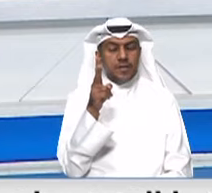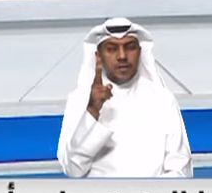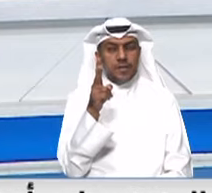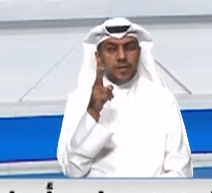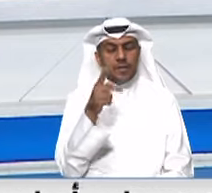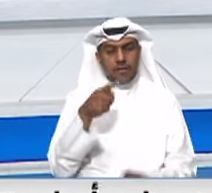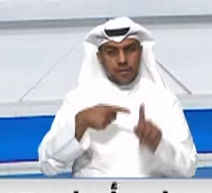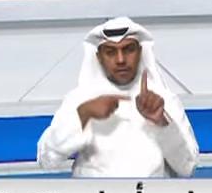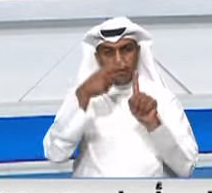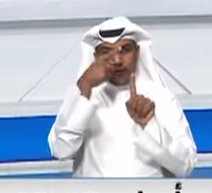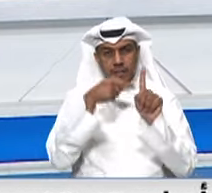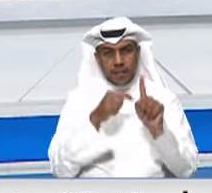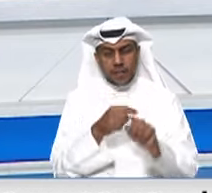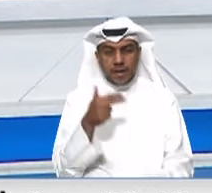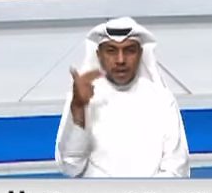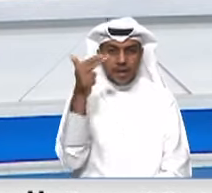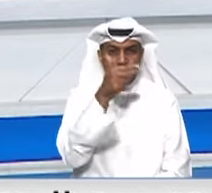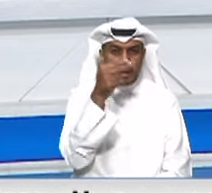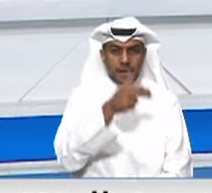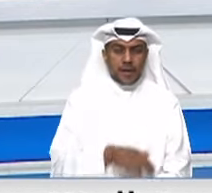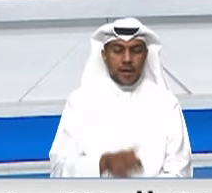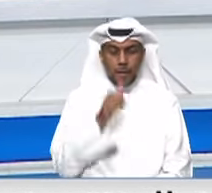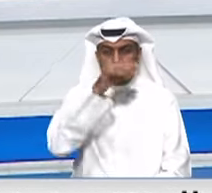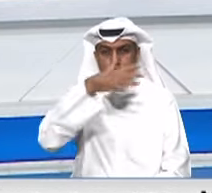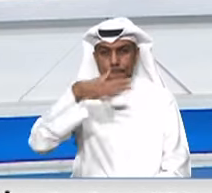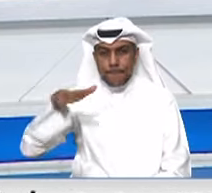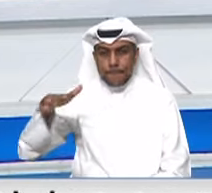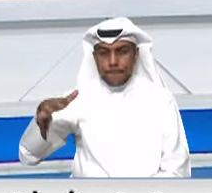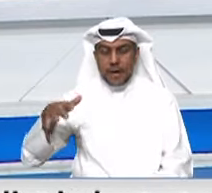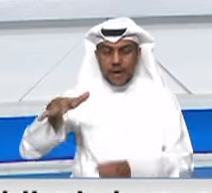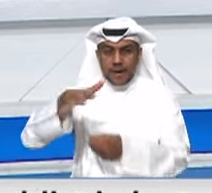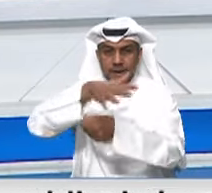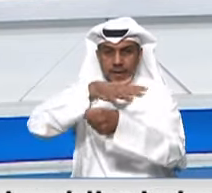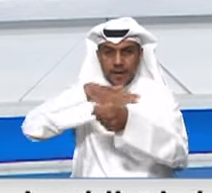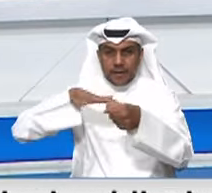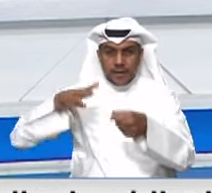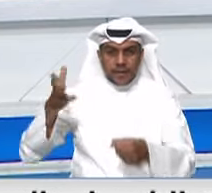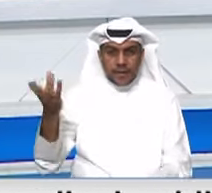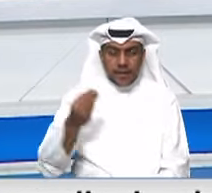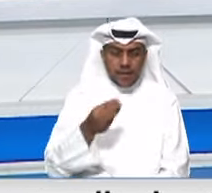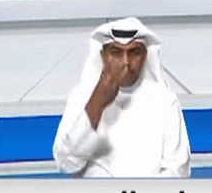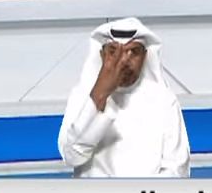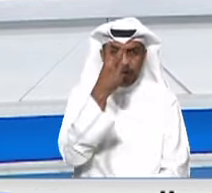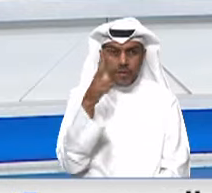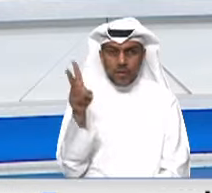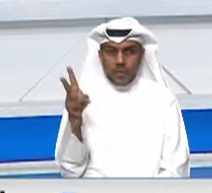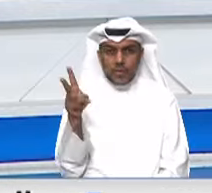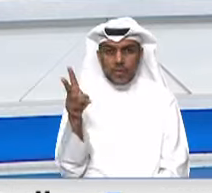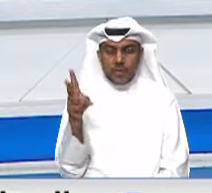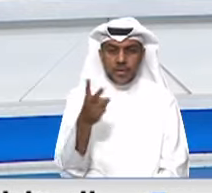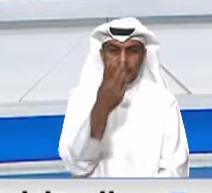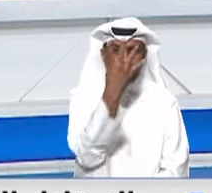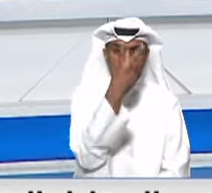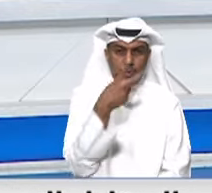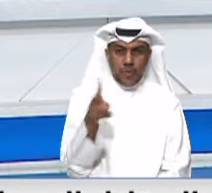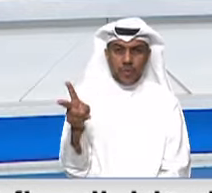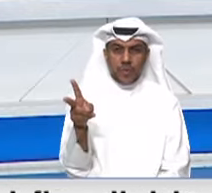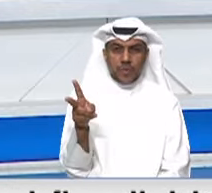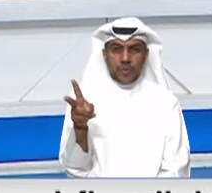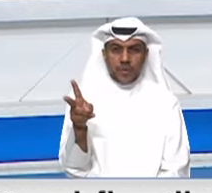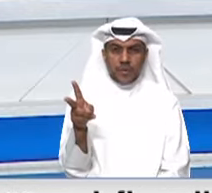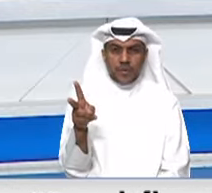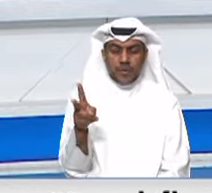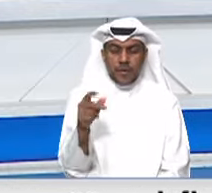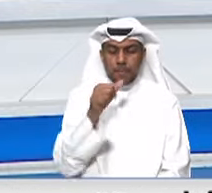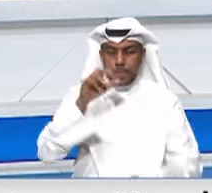المناطق الغربية من البلاد، المناطق الساحلية والجزر الكويتية متفاوتة ما بين 23 و 24 درجة مئوية. كذلك